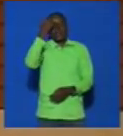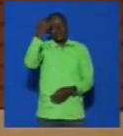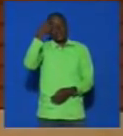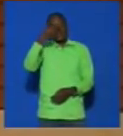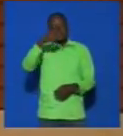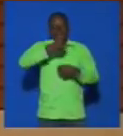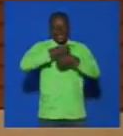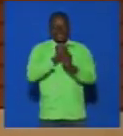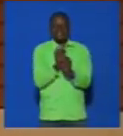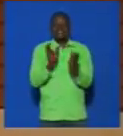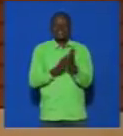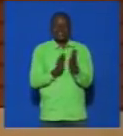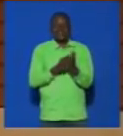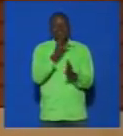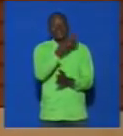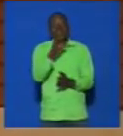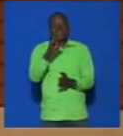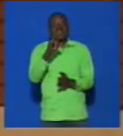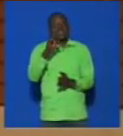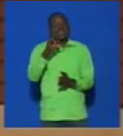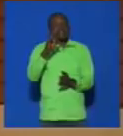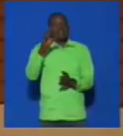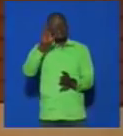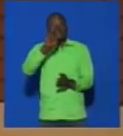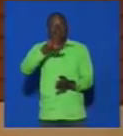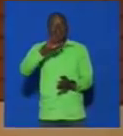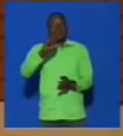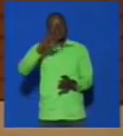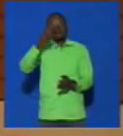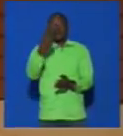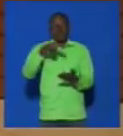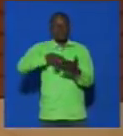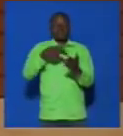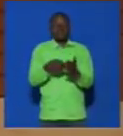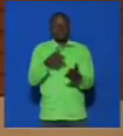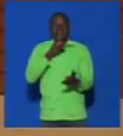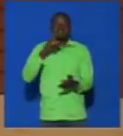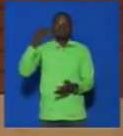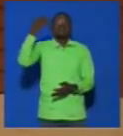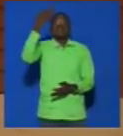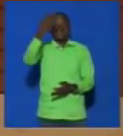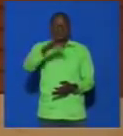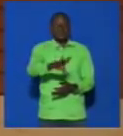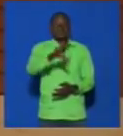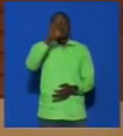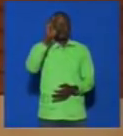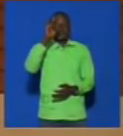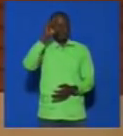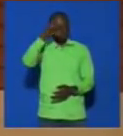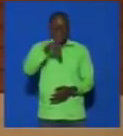créer des écoles franco arabes dans les deux dans les deux sens sans réussir à on trouvera que